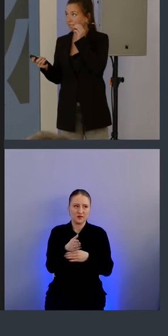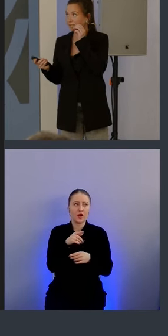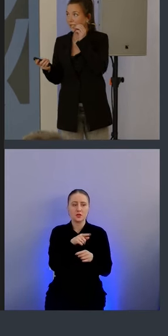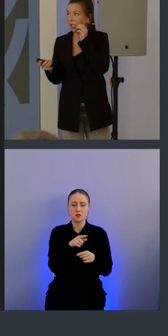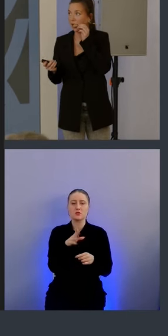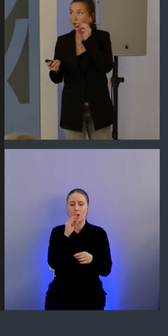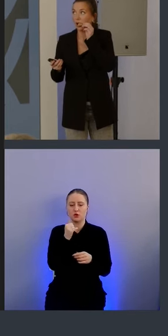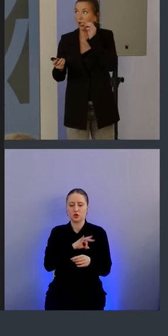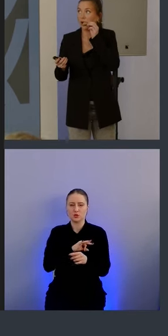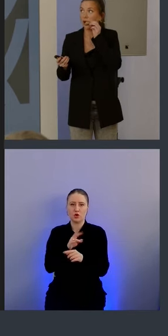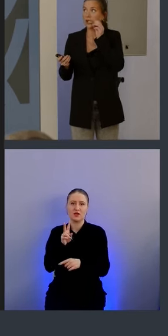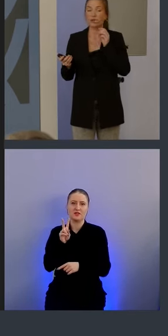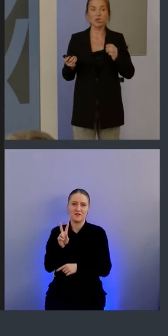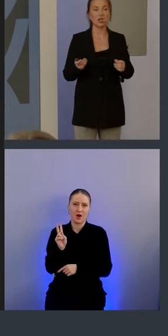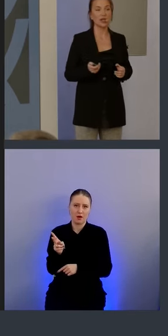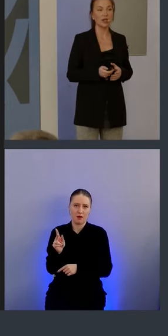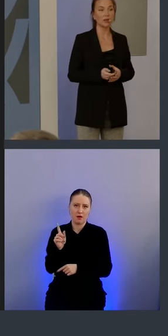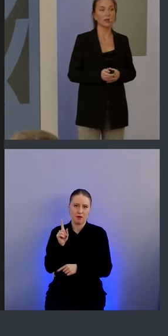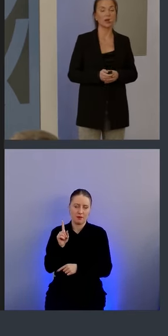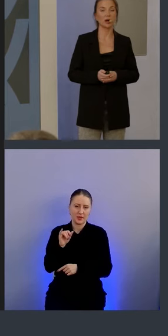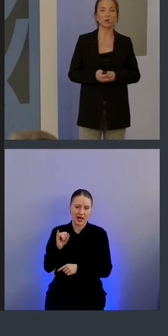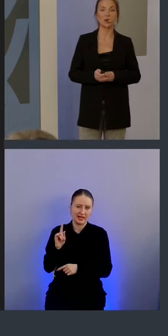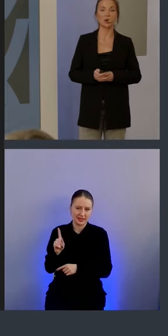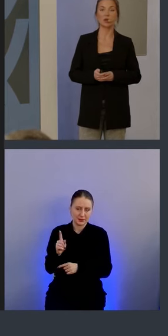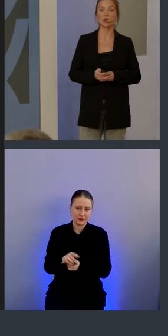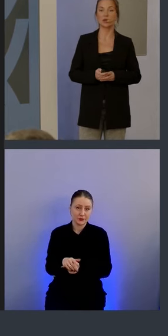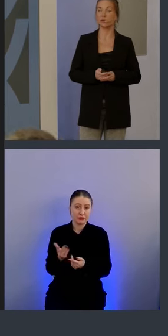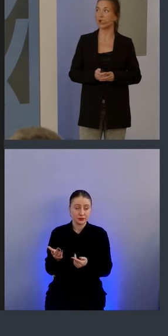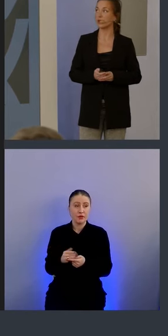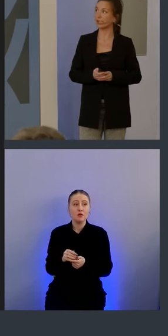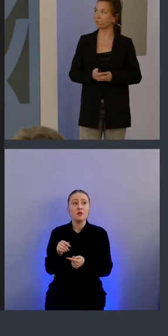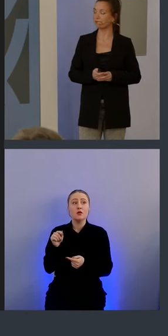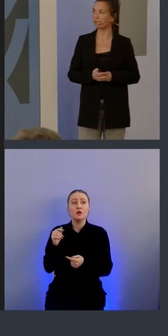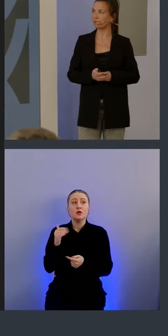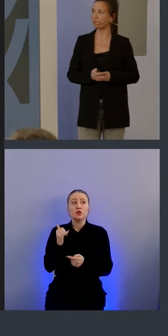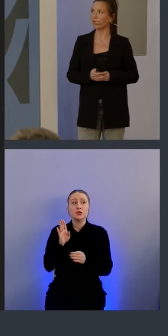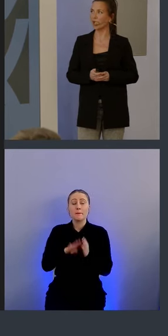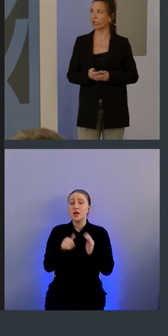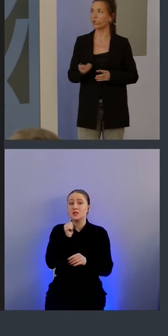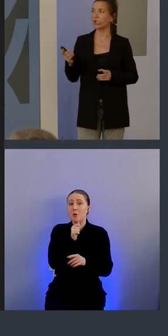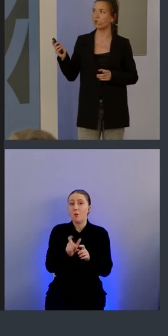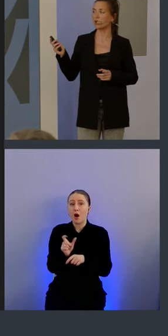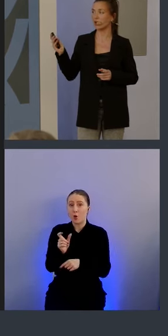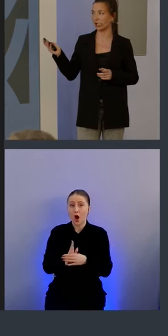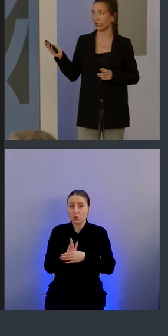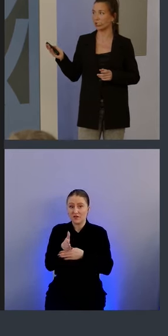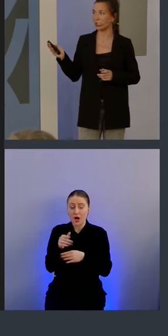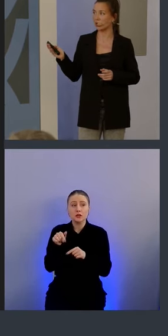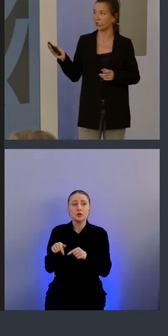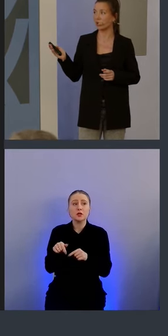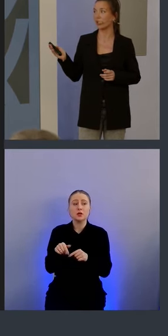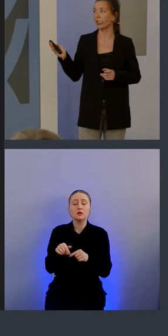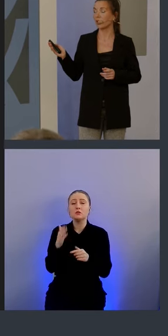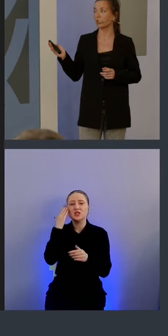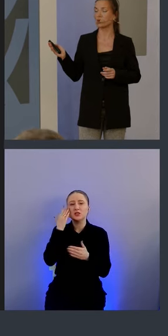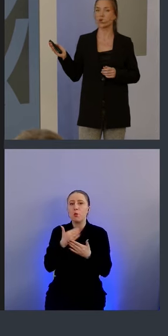ВК-ID. На сегодняшний день беспарольная аутентификация представлена несколькими